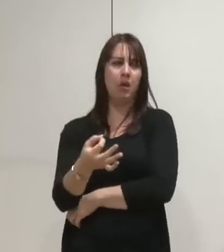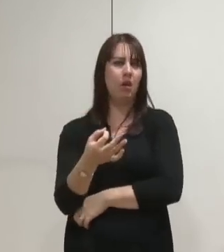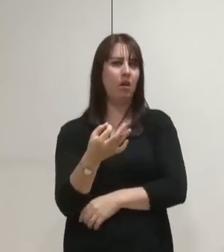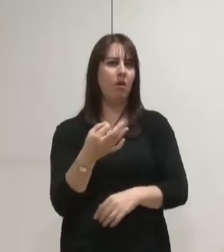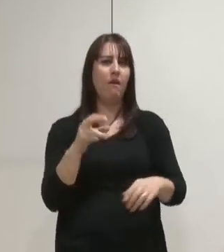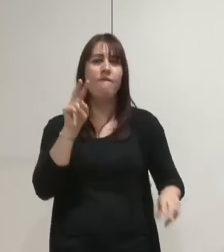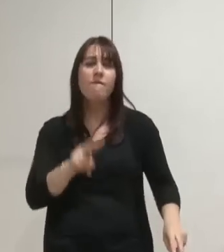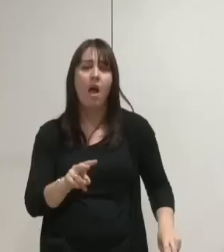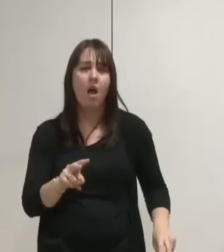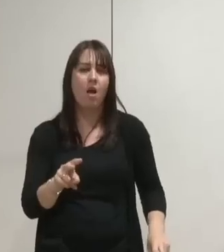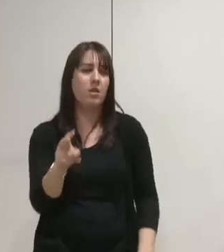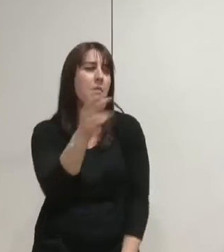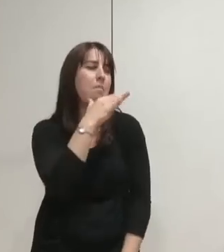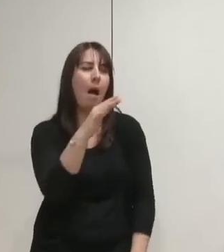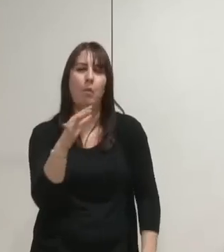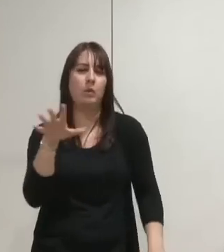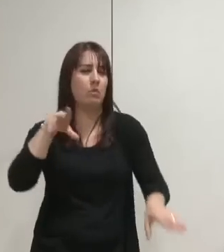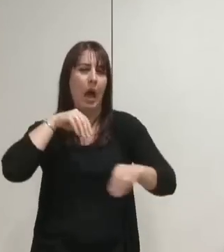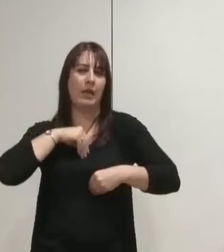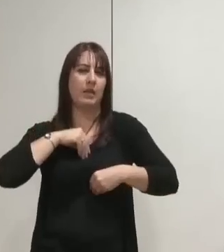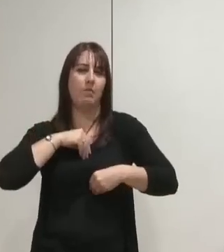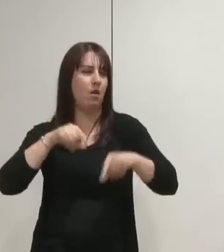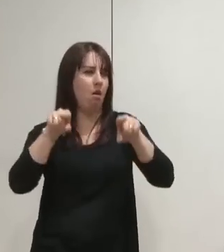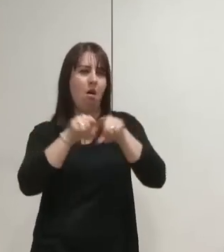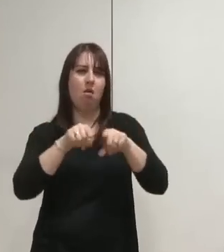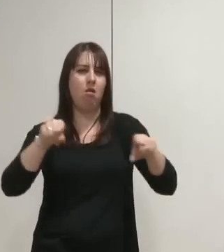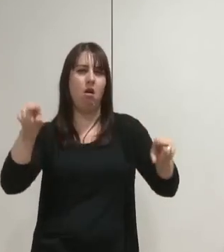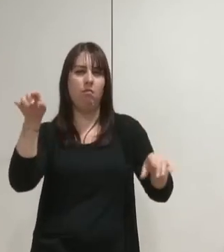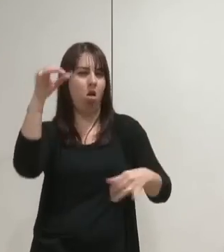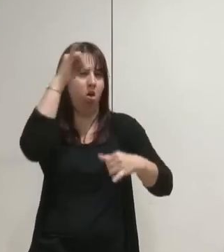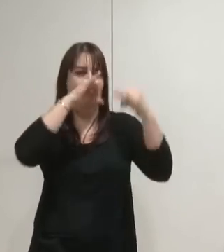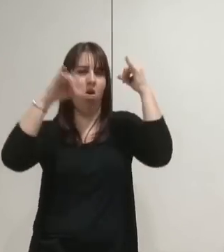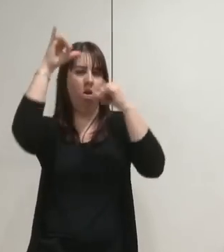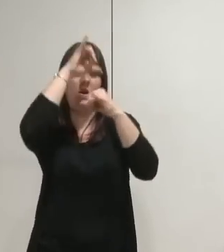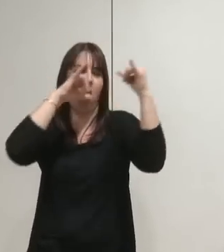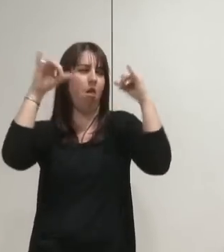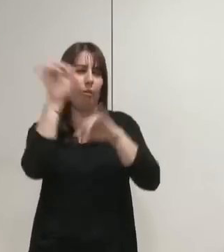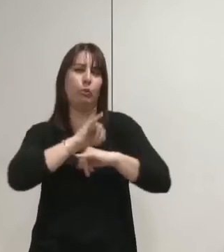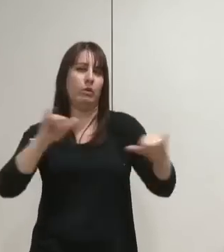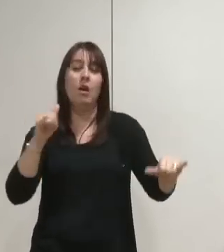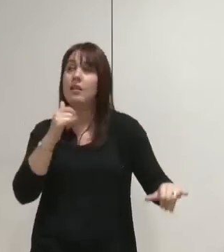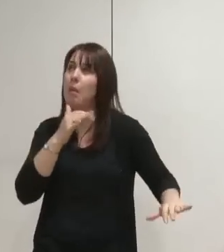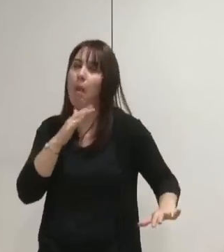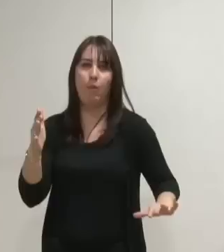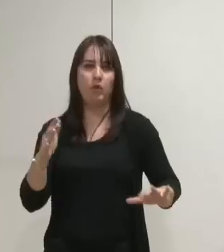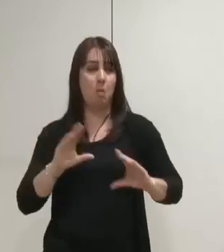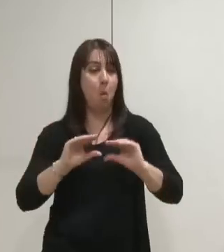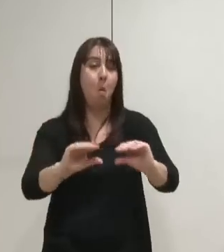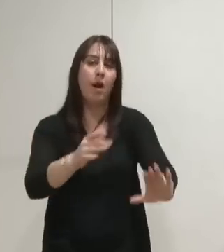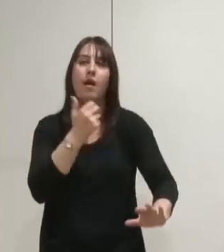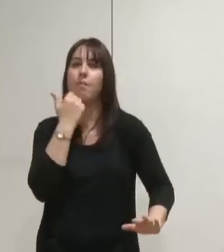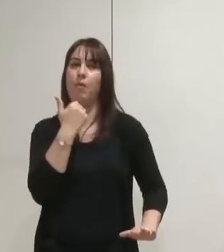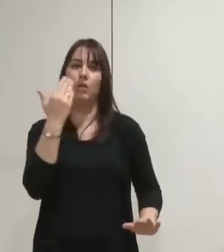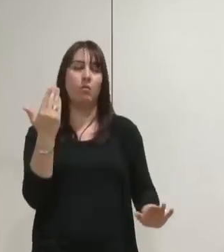une imposture absolue qui ne résistera pas à la réalité des choses donc voilà tout ça